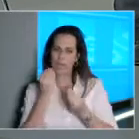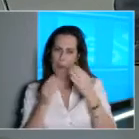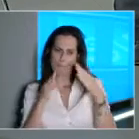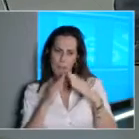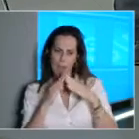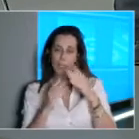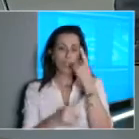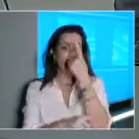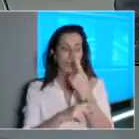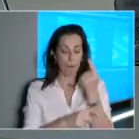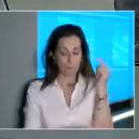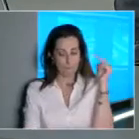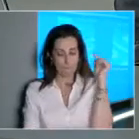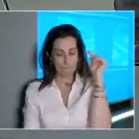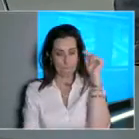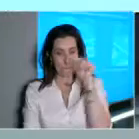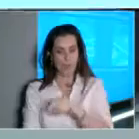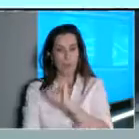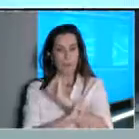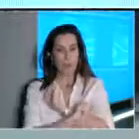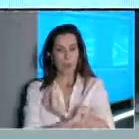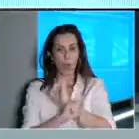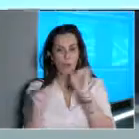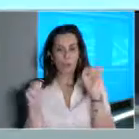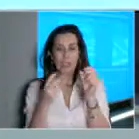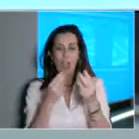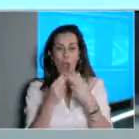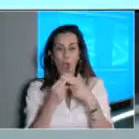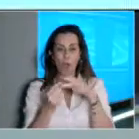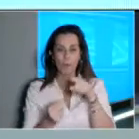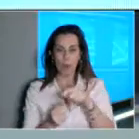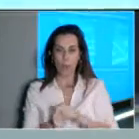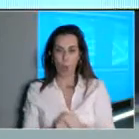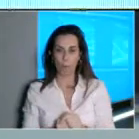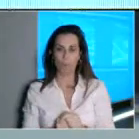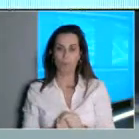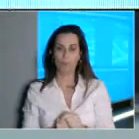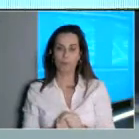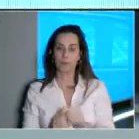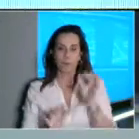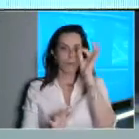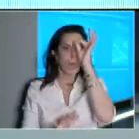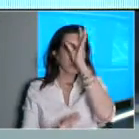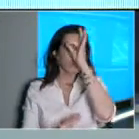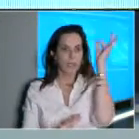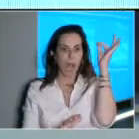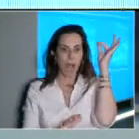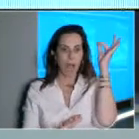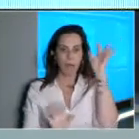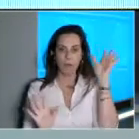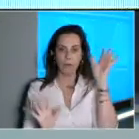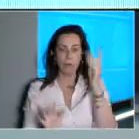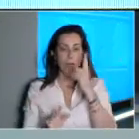ביתו כשרקטת קסם נופלת ומתפוצצת מטרים ספורים ממנו. בדרך נס,